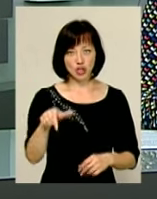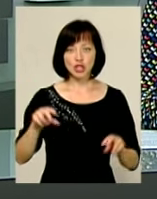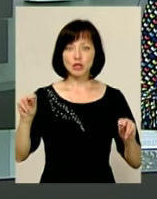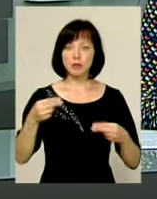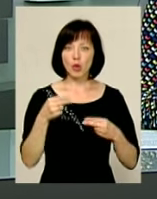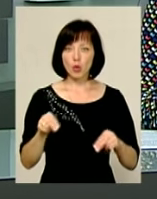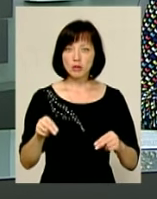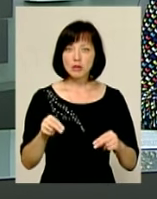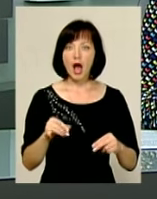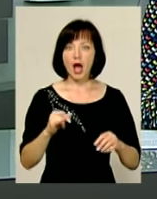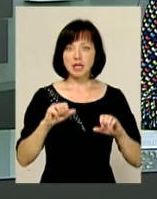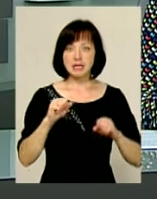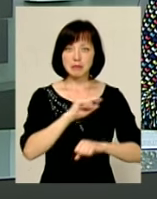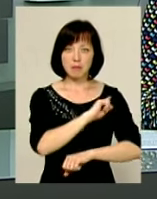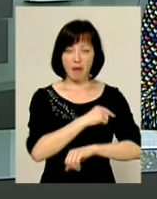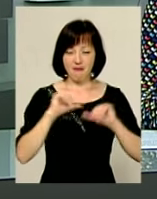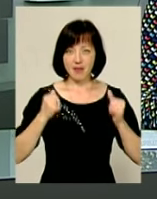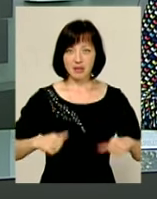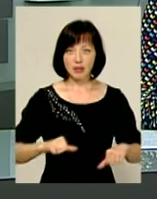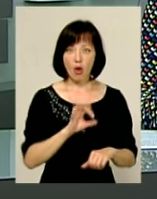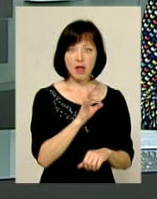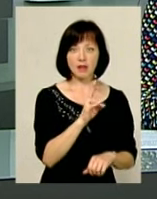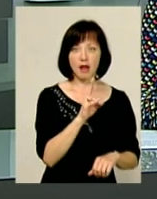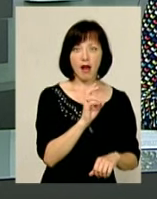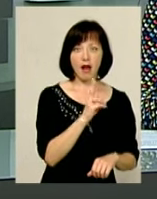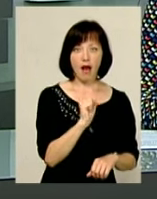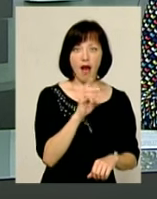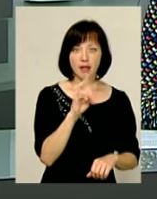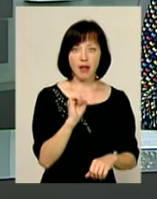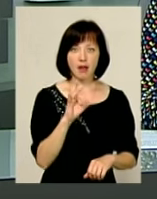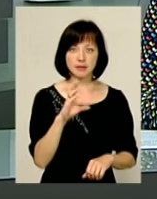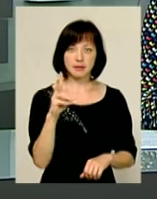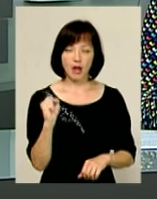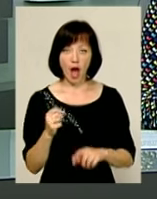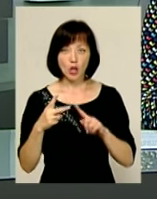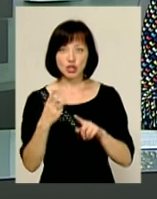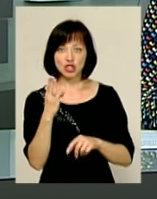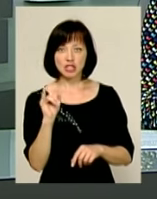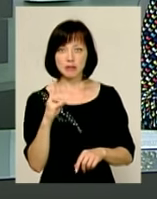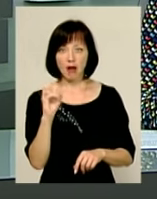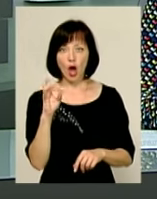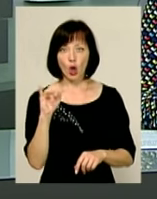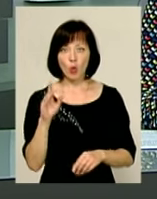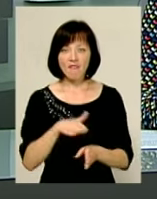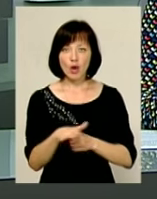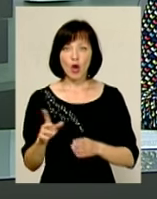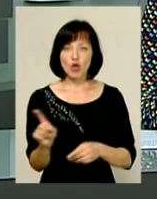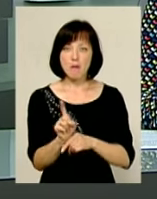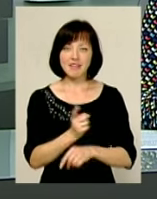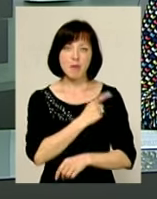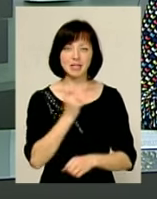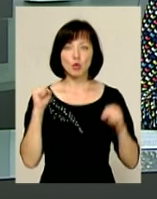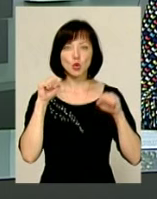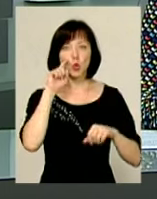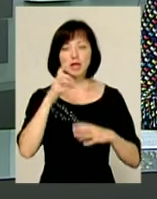Чемпіонкою із паурліфтингу стала Олена Канарська, а Артем Шинкарук до всього ще й виконав норматив майстра спорту України